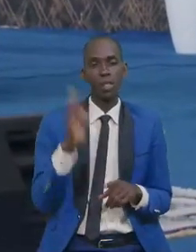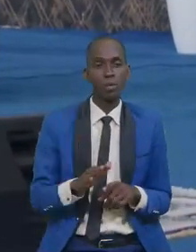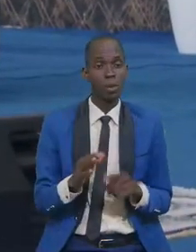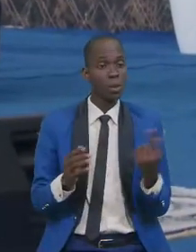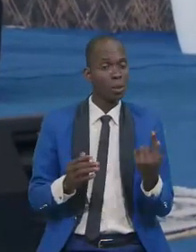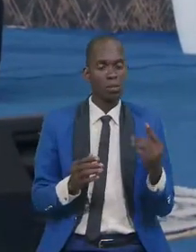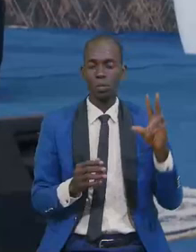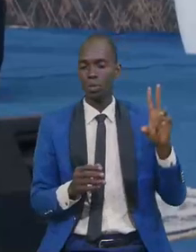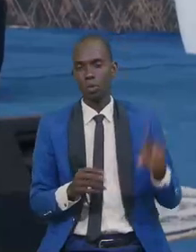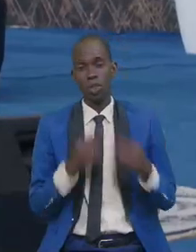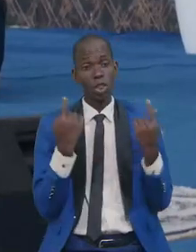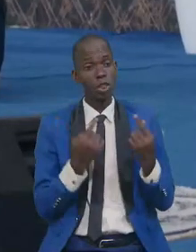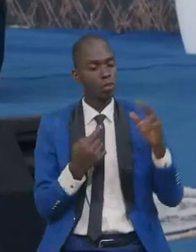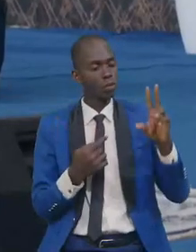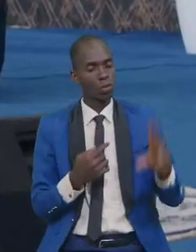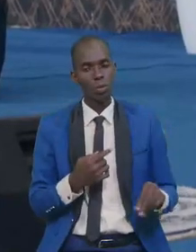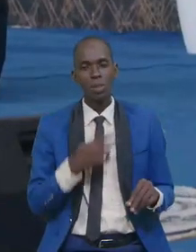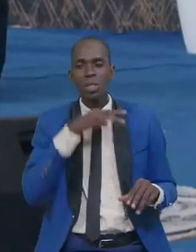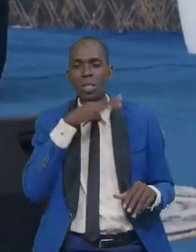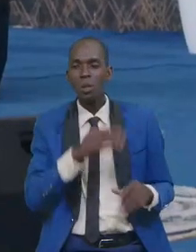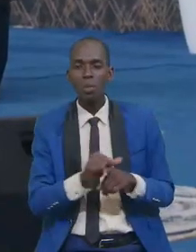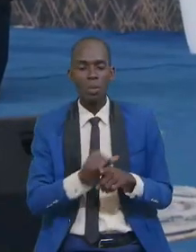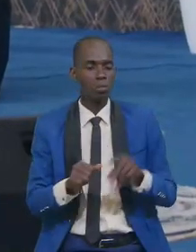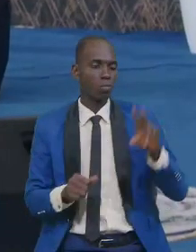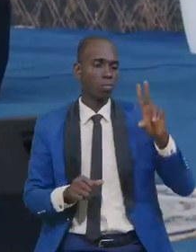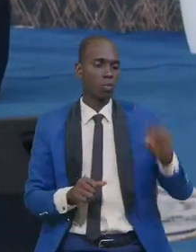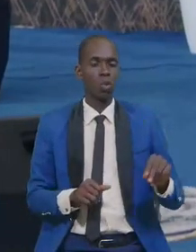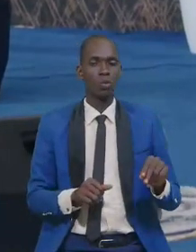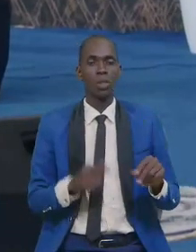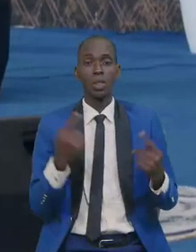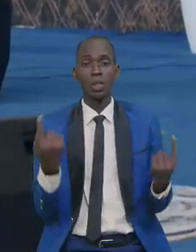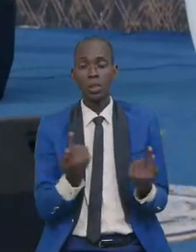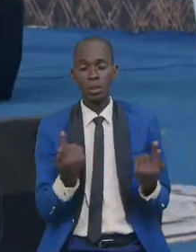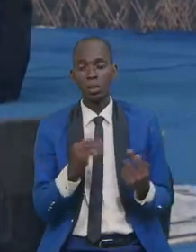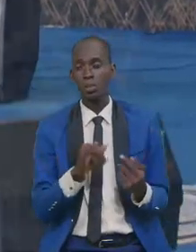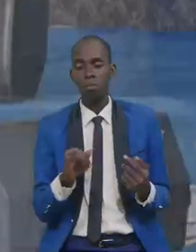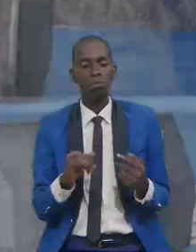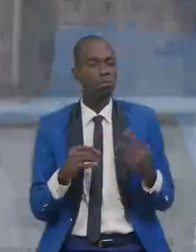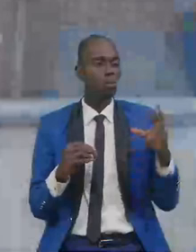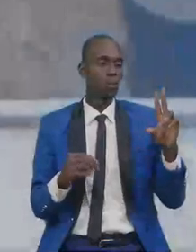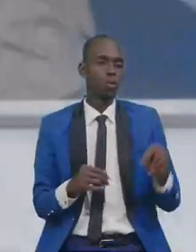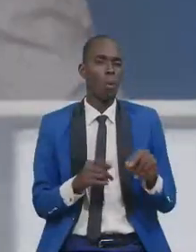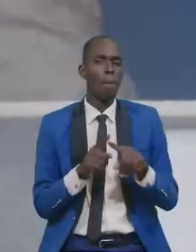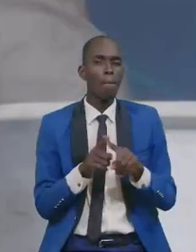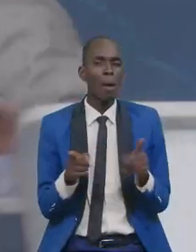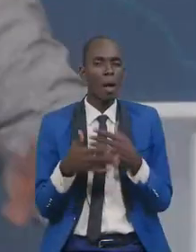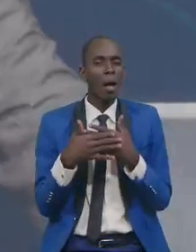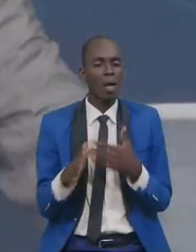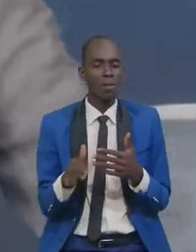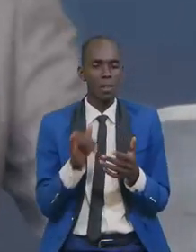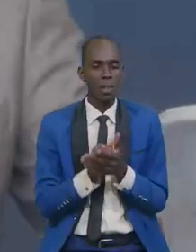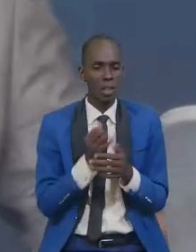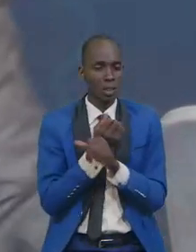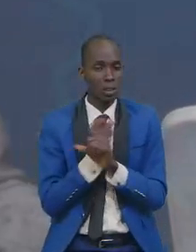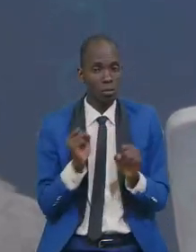Et l'iniquité, non. Et transgression, non. Mais, après ce